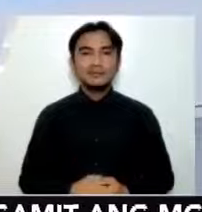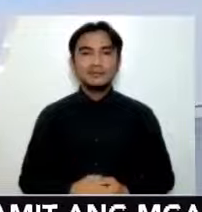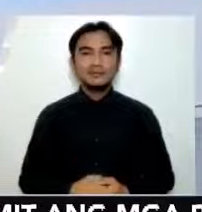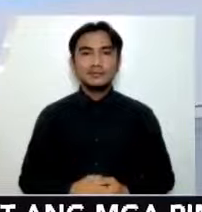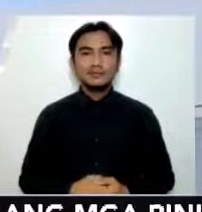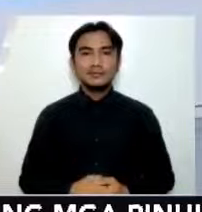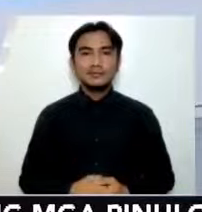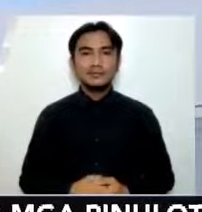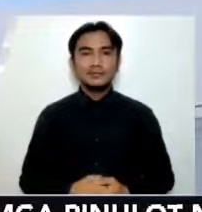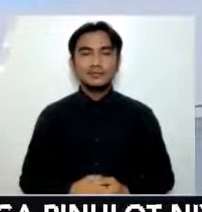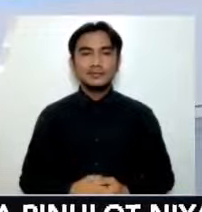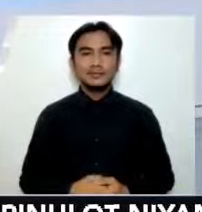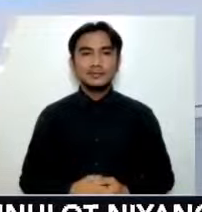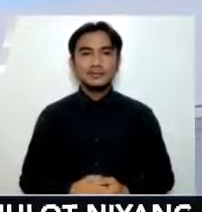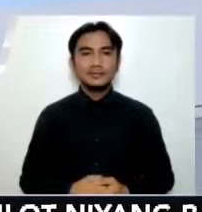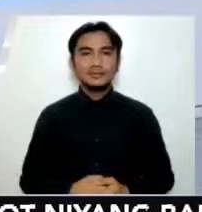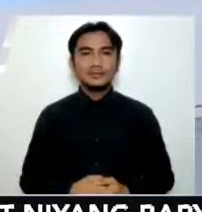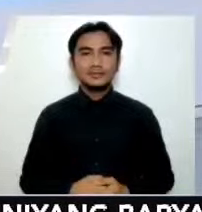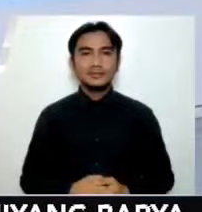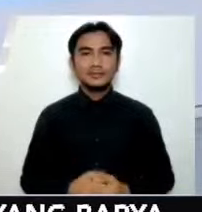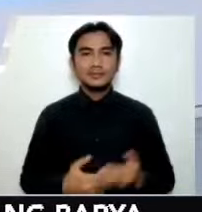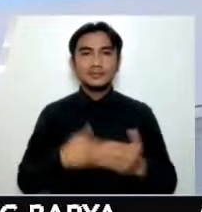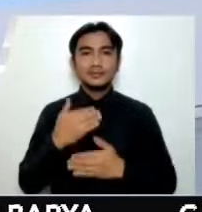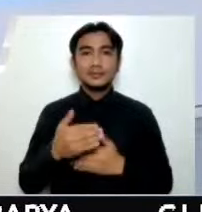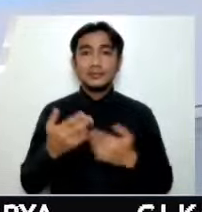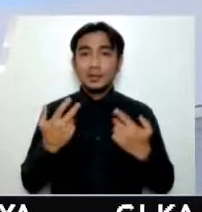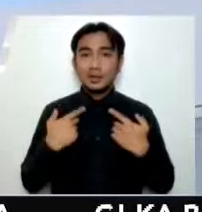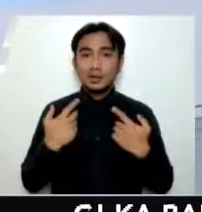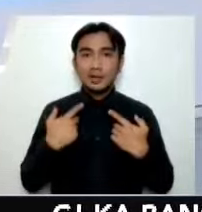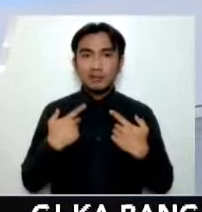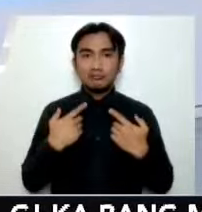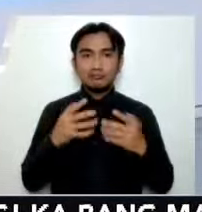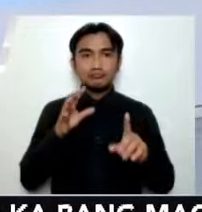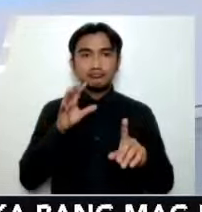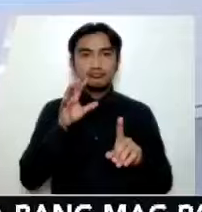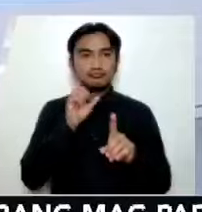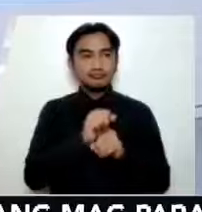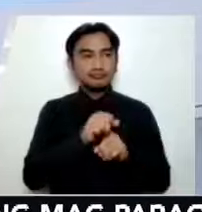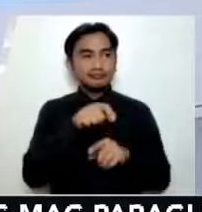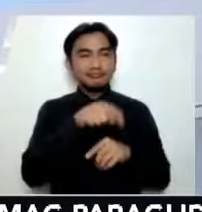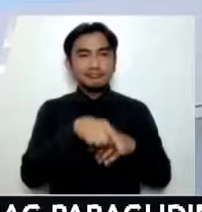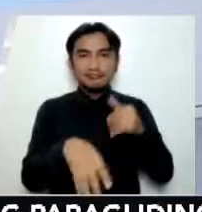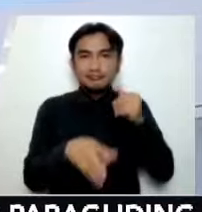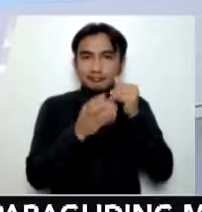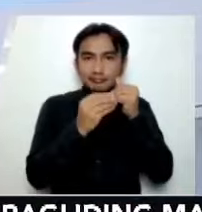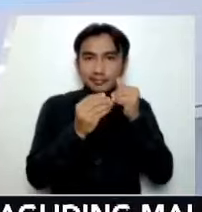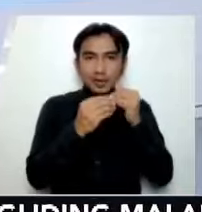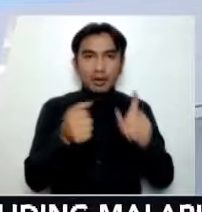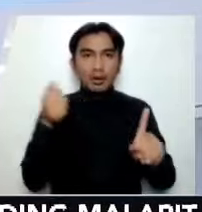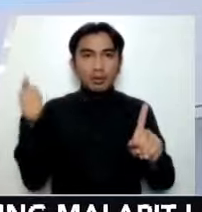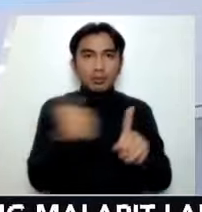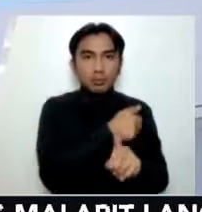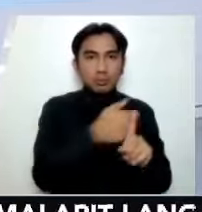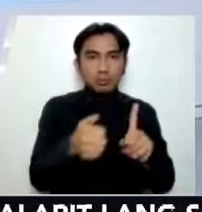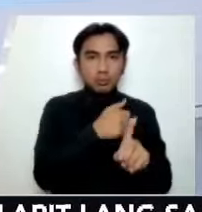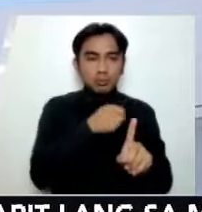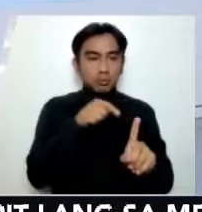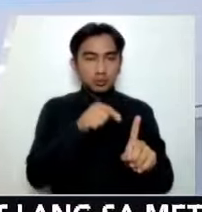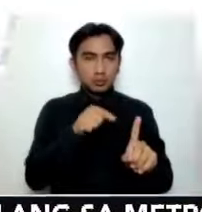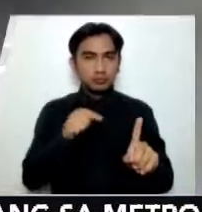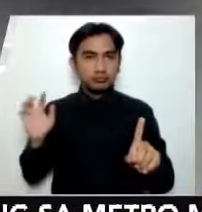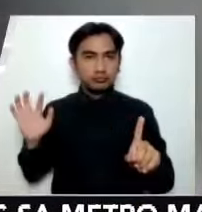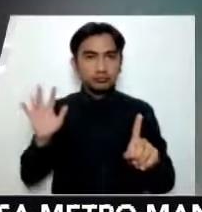order nahuli kam ang pambubugbog ng isang grupo ng estudyante sa isa pang estudyante sa Dagupan